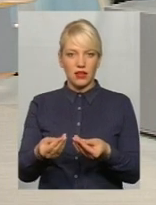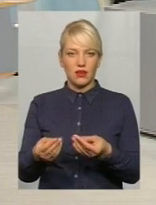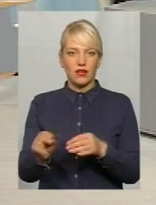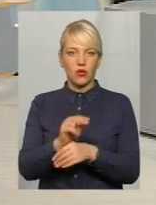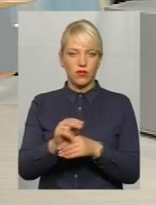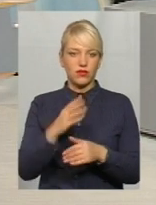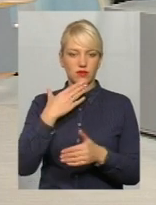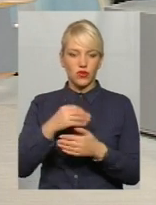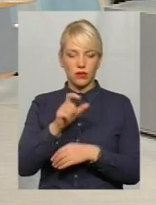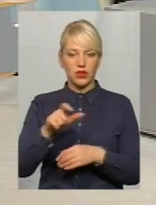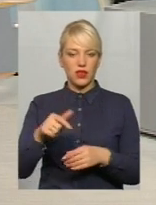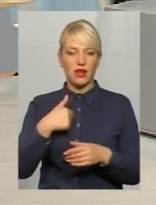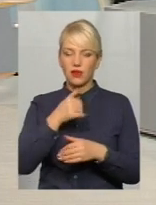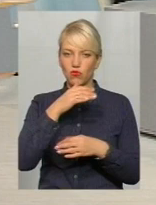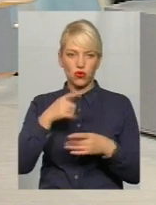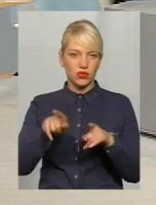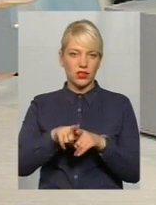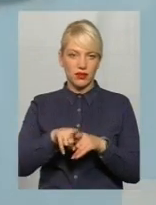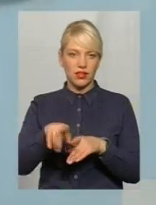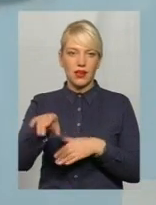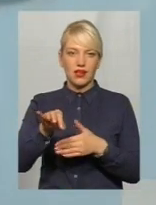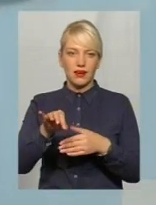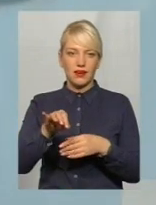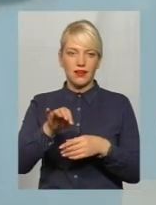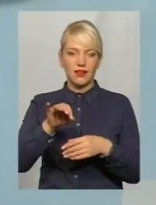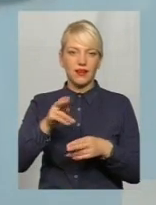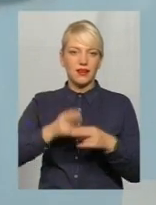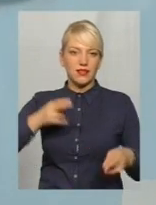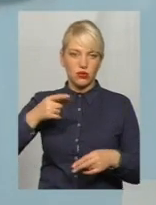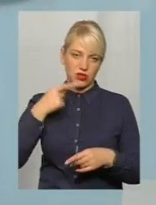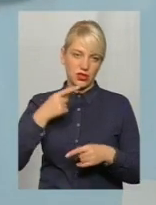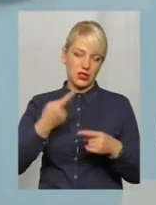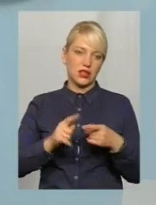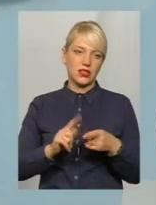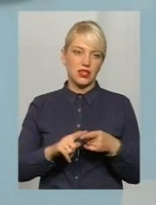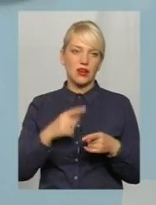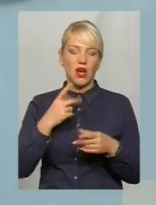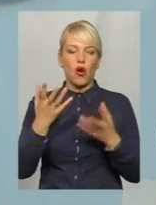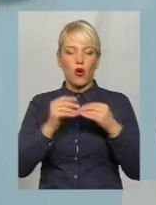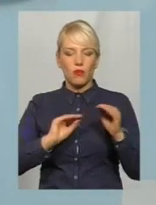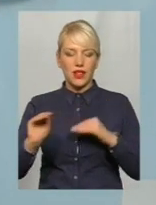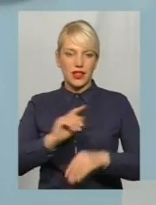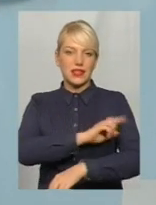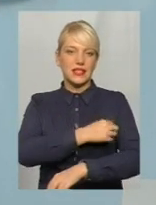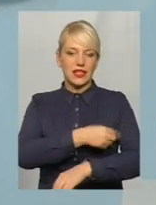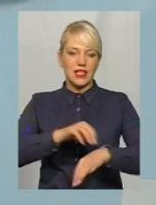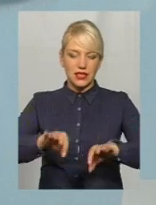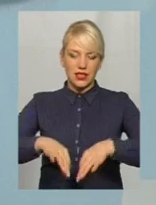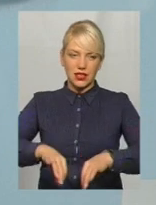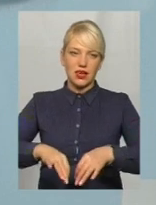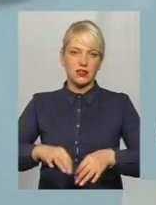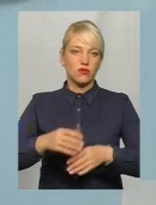говорю тільки про те, що сьогодні особливих закупівель, обладнання санітарного транспорту для первинної ланки